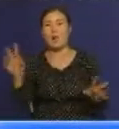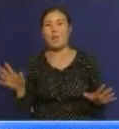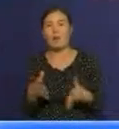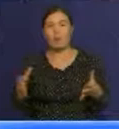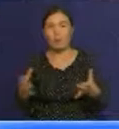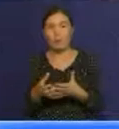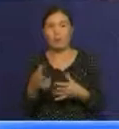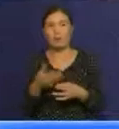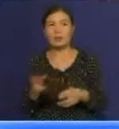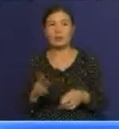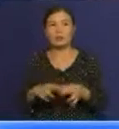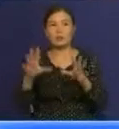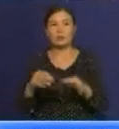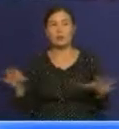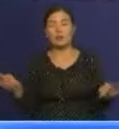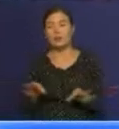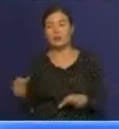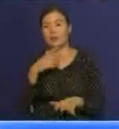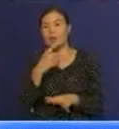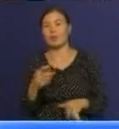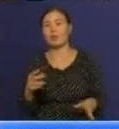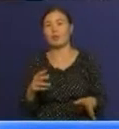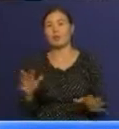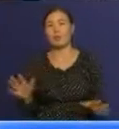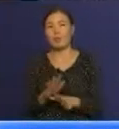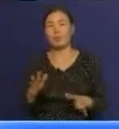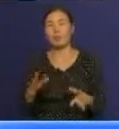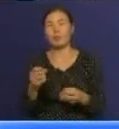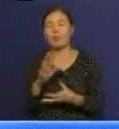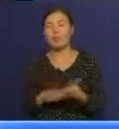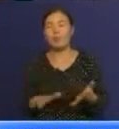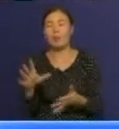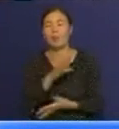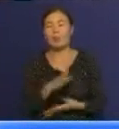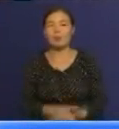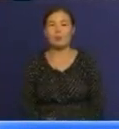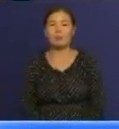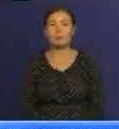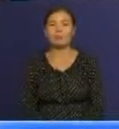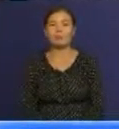ансамблінің орындауында әсем де әуезді әндер шырқалды. Еркін Қарасайұлы, Баққали Зиядин, Каспи Ақпарат.